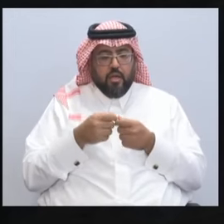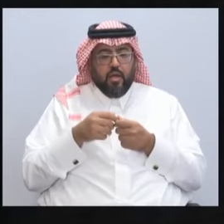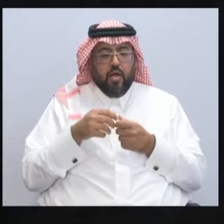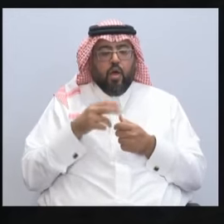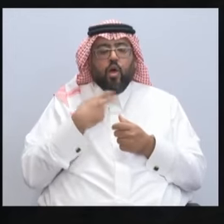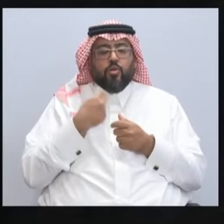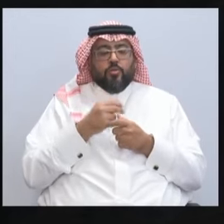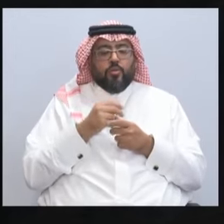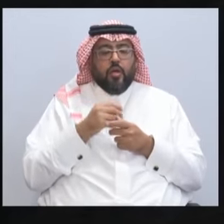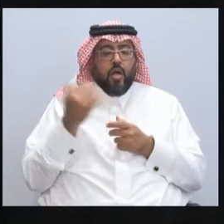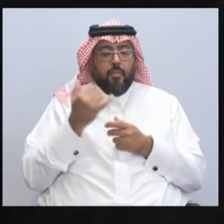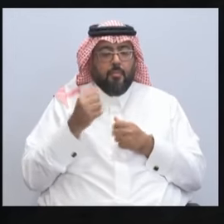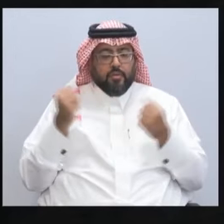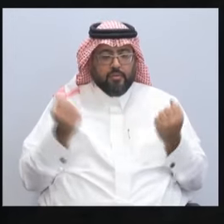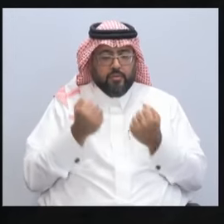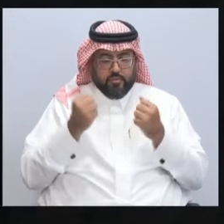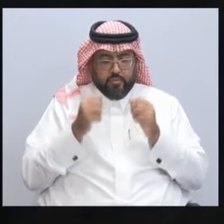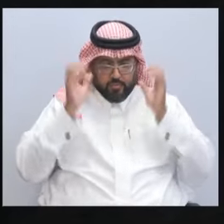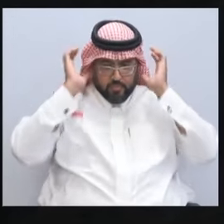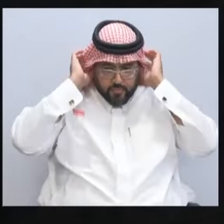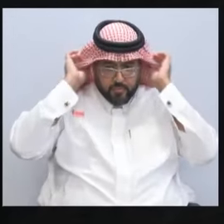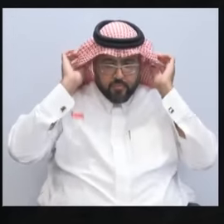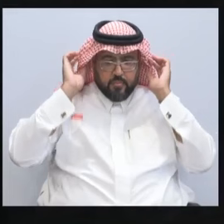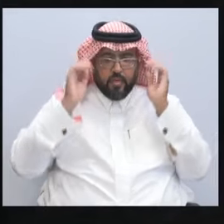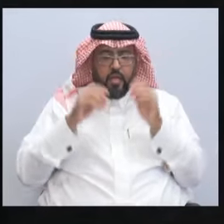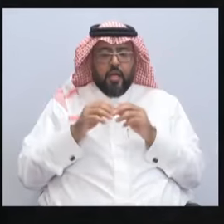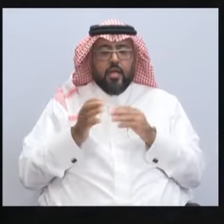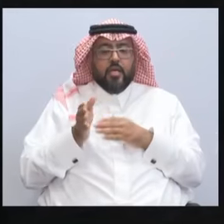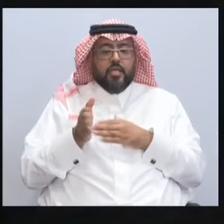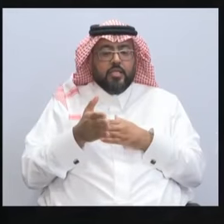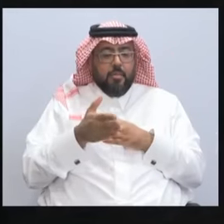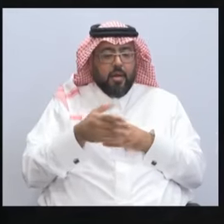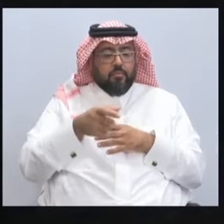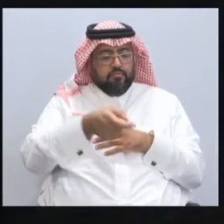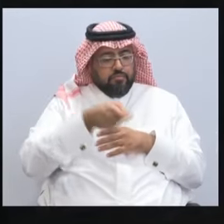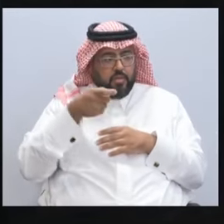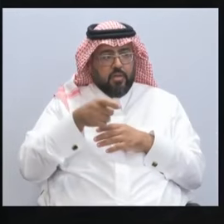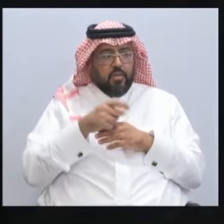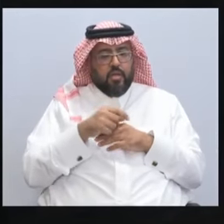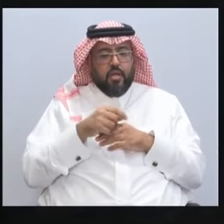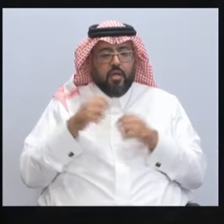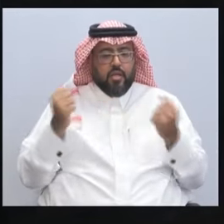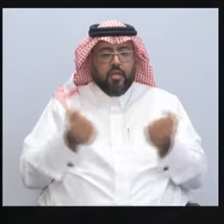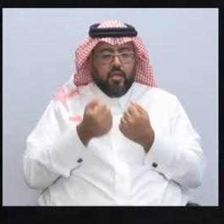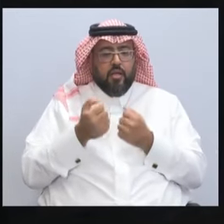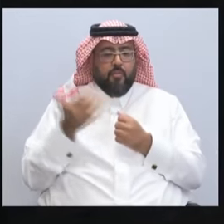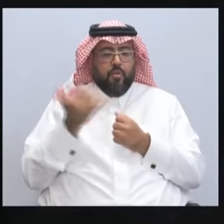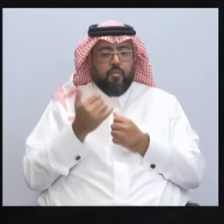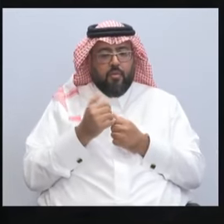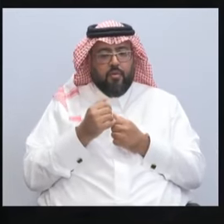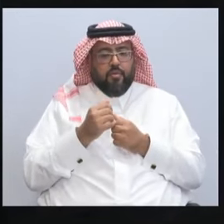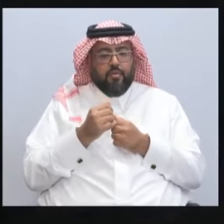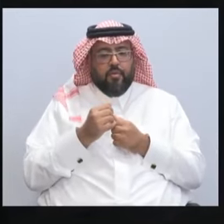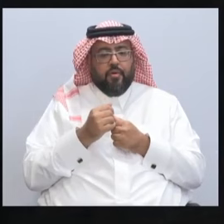العربي لدينا اهم الانشطه الاقتصاديه صيد الاسماك من الانشطه الاقتصاديه